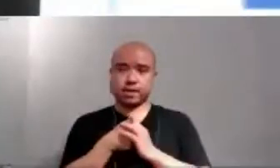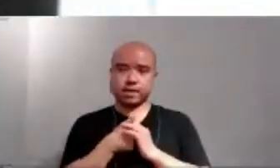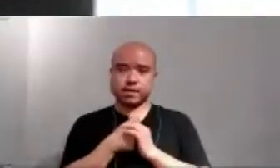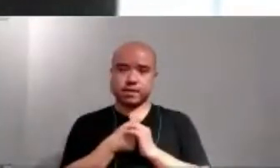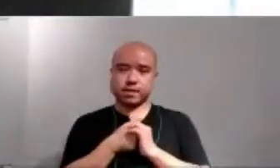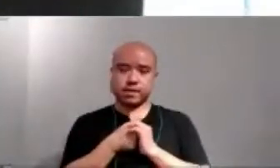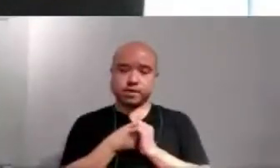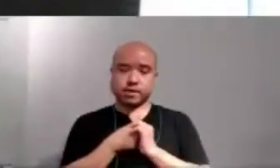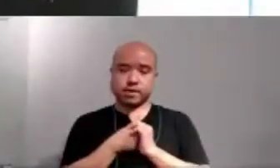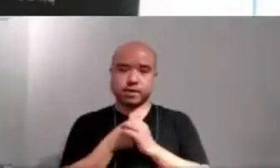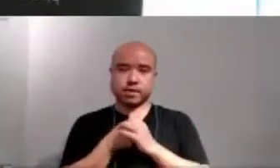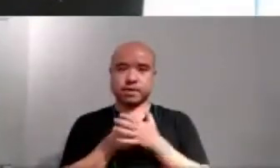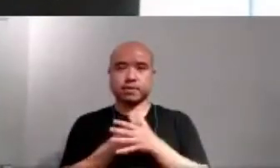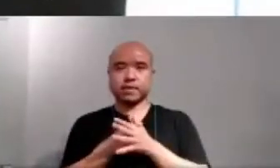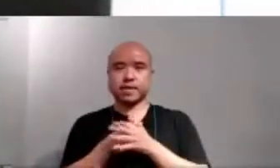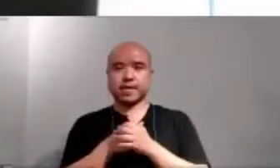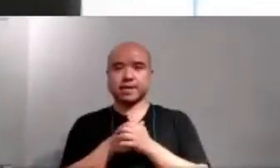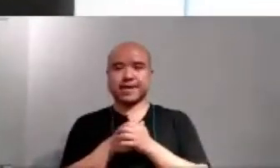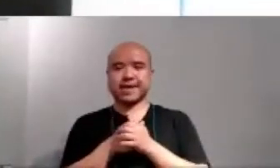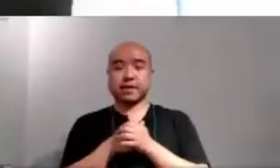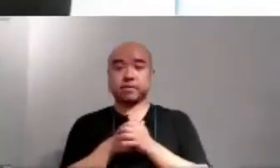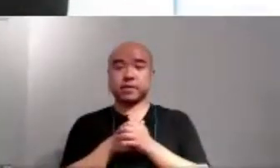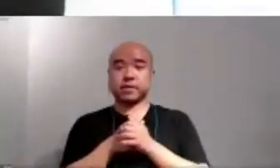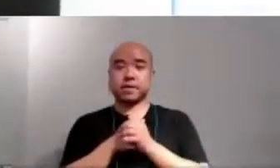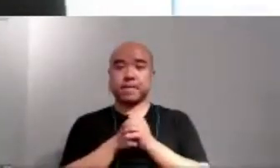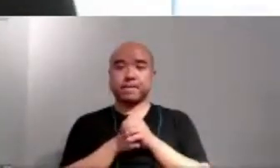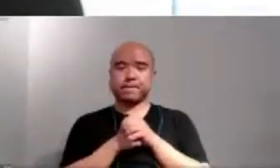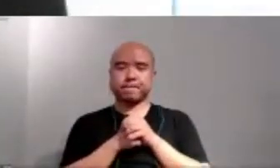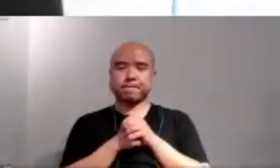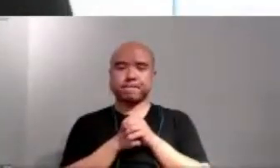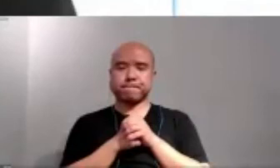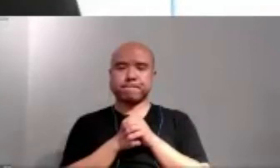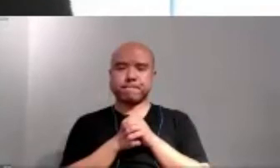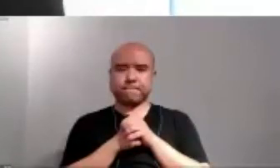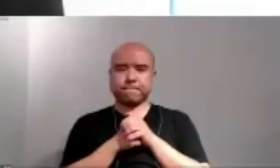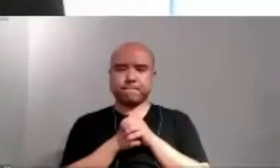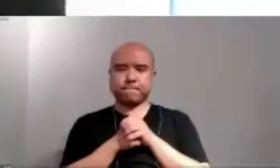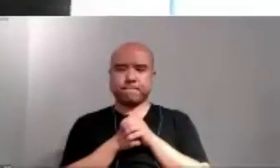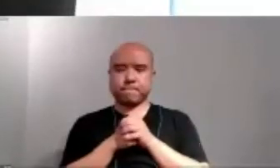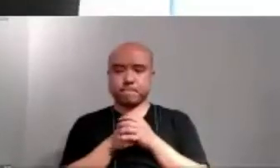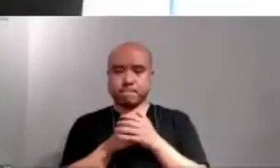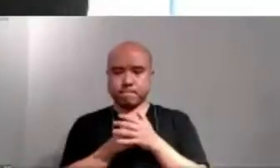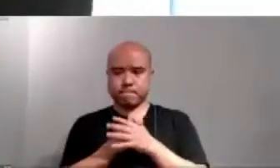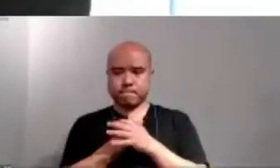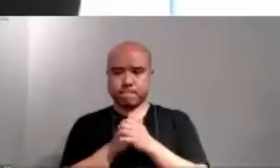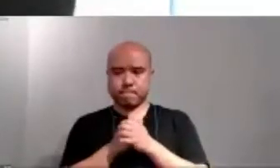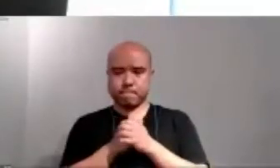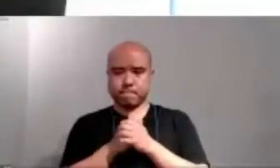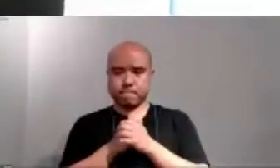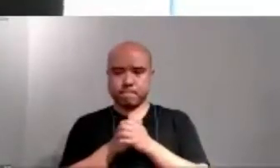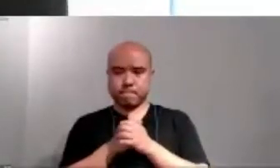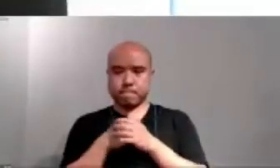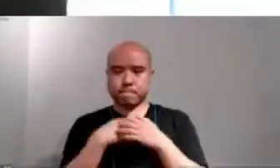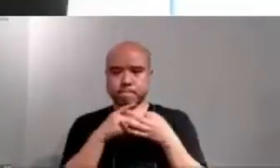好，随时可以开始啊，你哋。 Hello， 大家好，我哋系天外坊室内种植场的代表，我是 Michelle， 我是